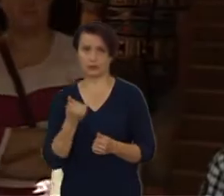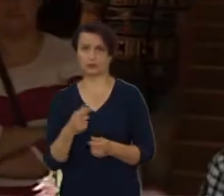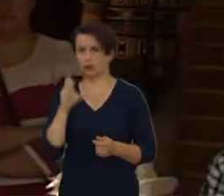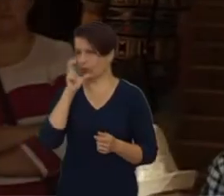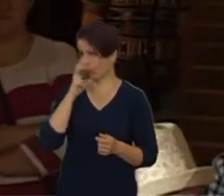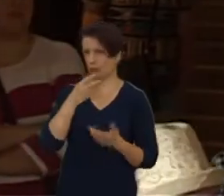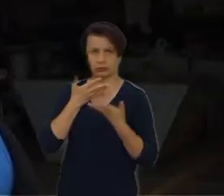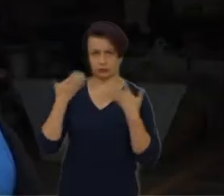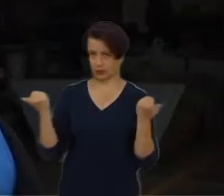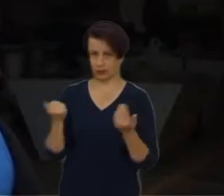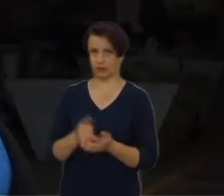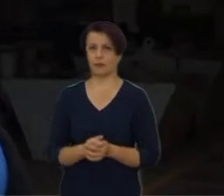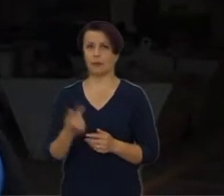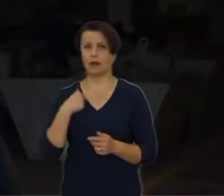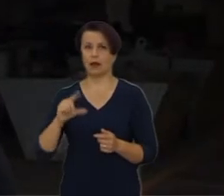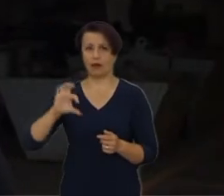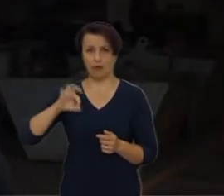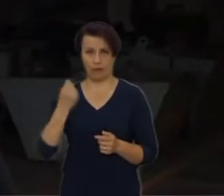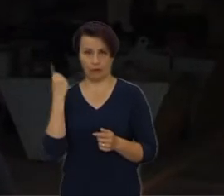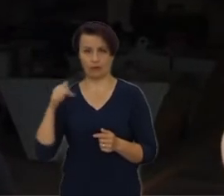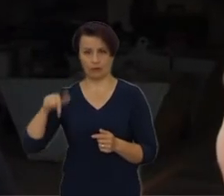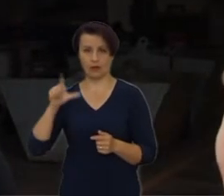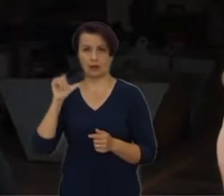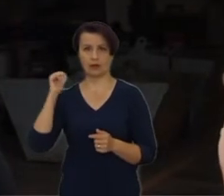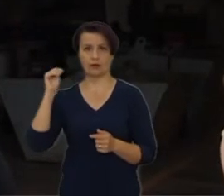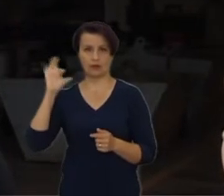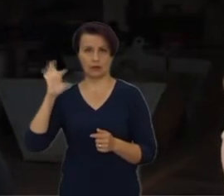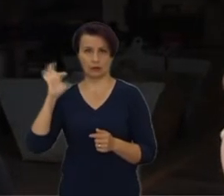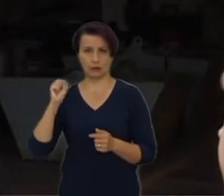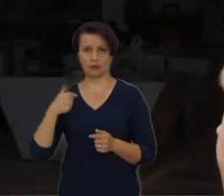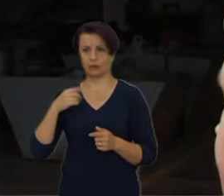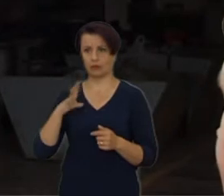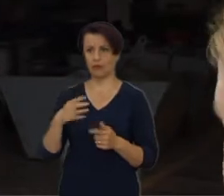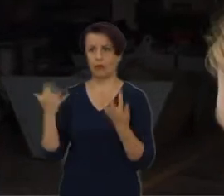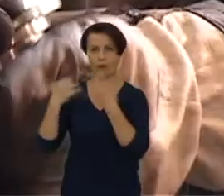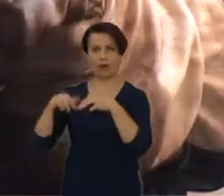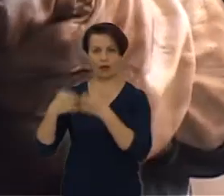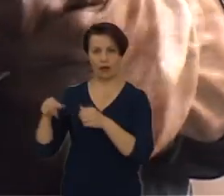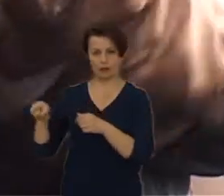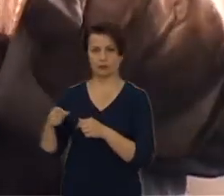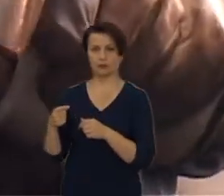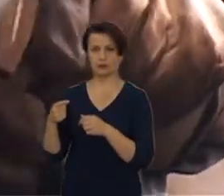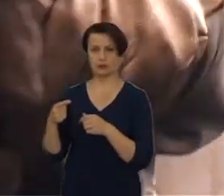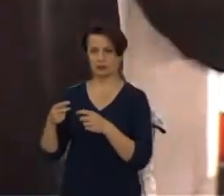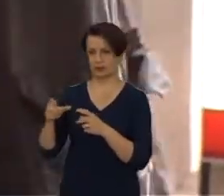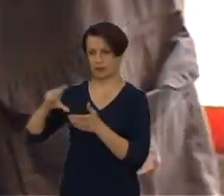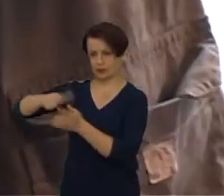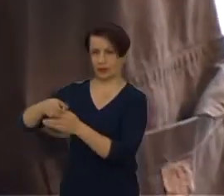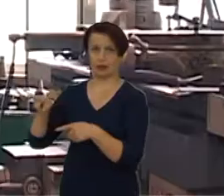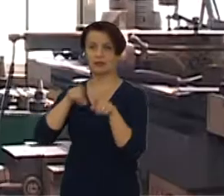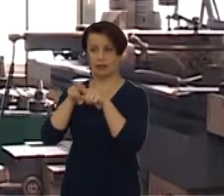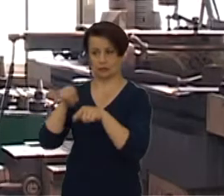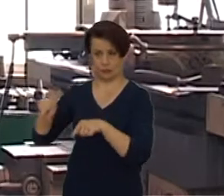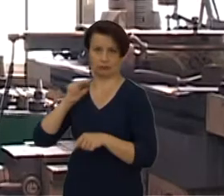niekada nenabodus. Pirmą kartą lankausi Lifosoje ir dabar buvau mechanikos ceche, pas seserį, galima sakyti, ir sesers